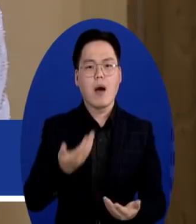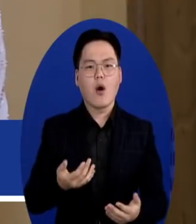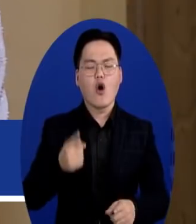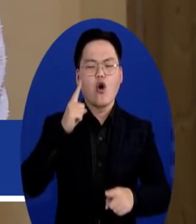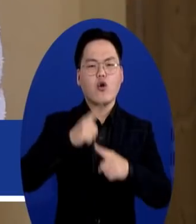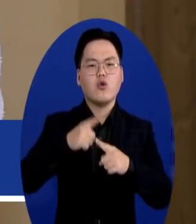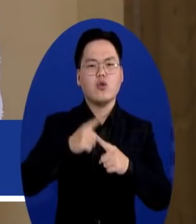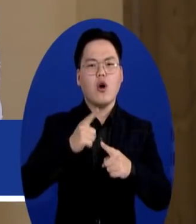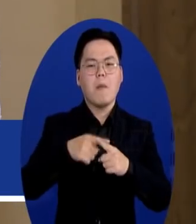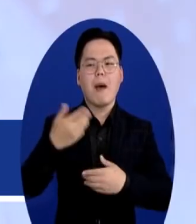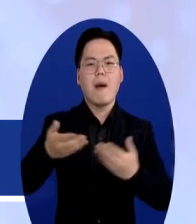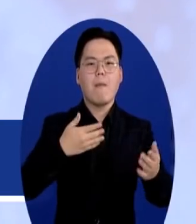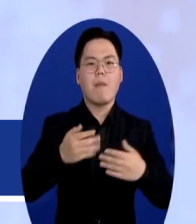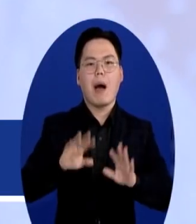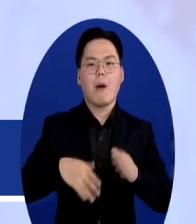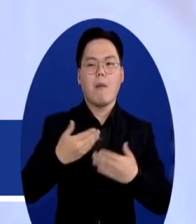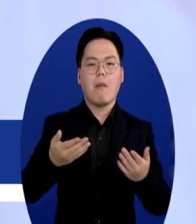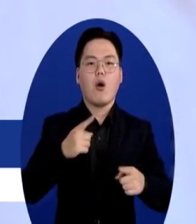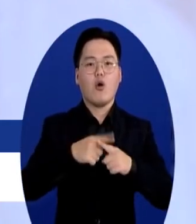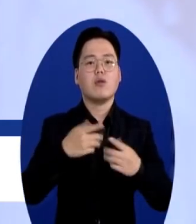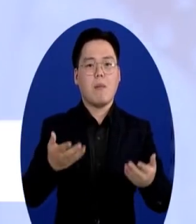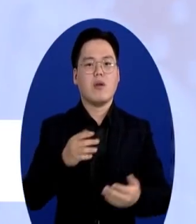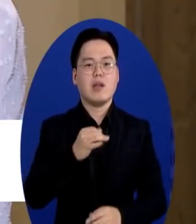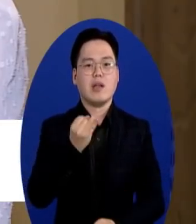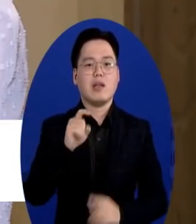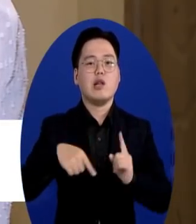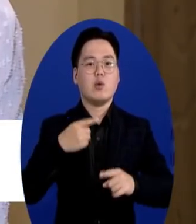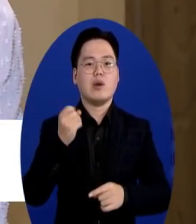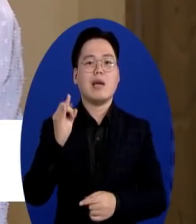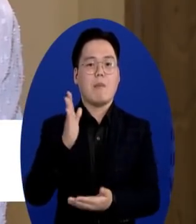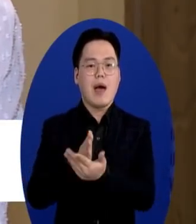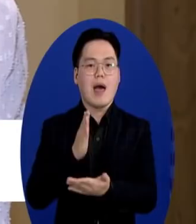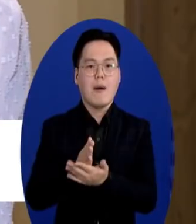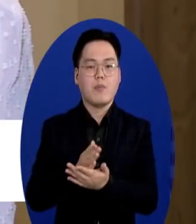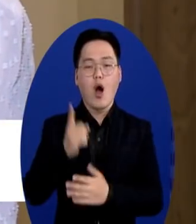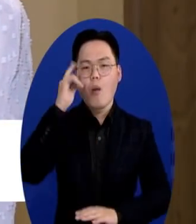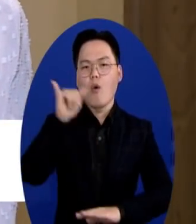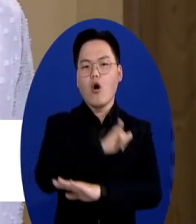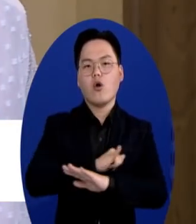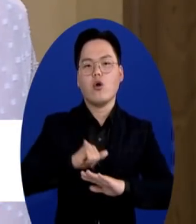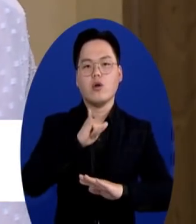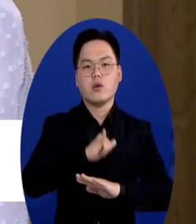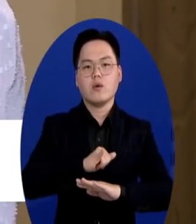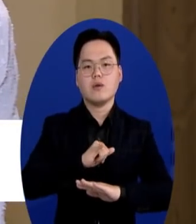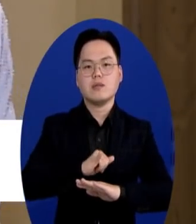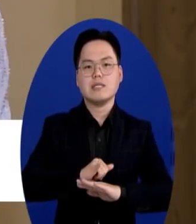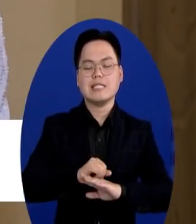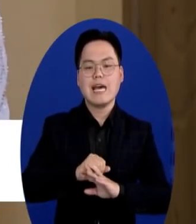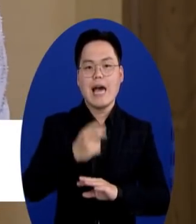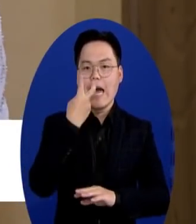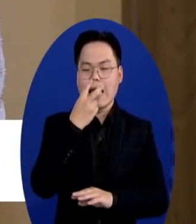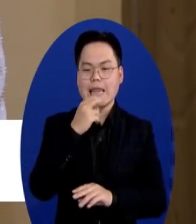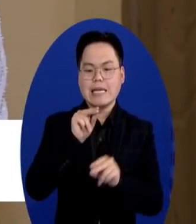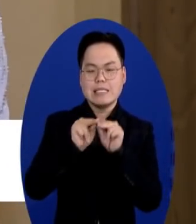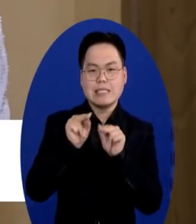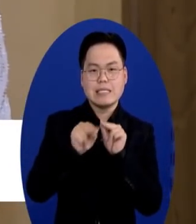хөдөө орон нутагт илүү тархсан байж байгаа. Тэгэхээр энэ бүгдийг ингээд хараад үзэхээр Монгол улсад бол хяналт шалгалтын үйл ажиллагаа